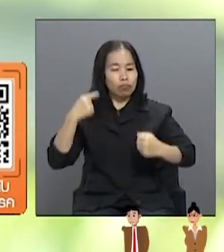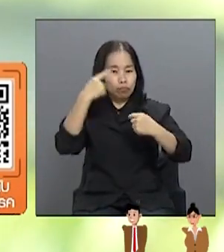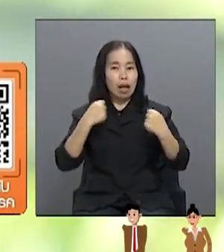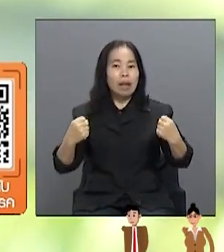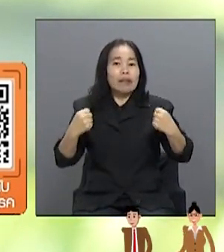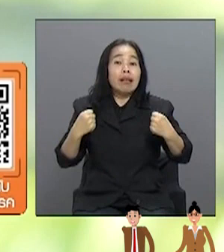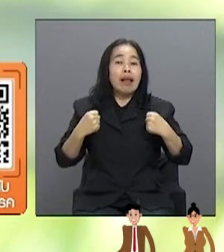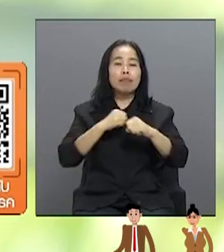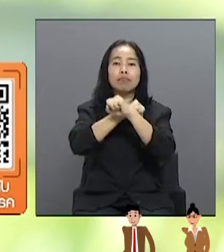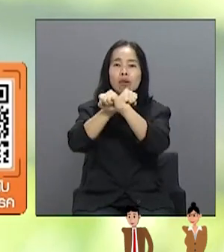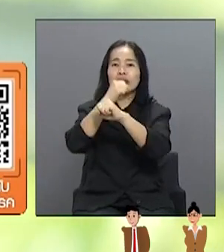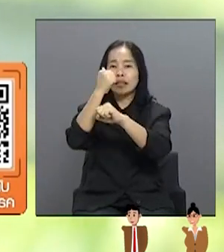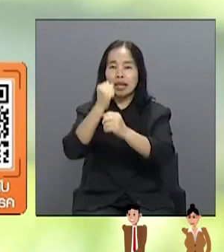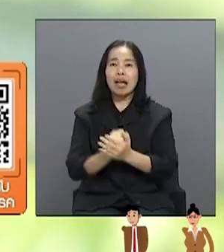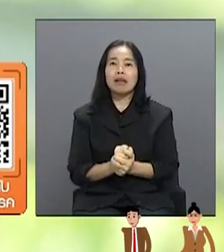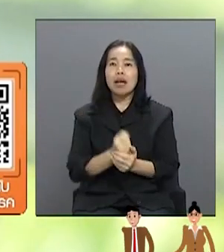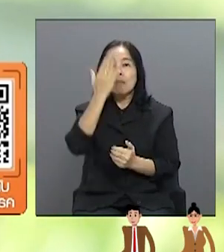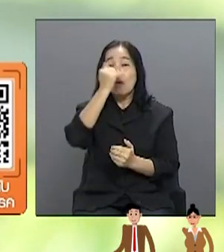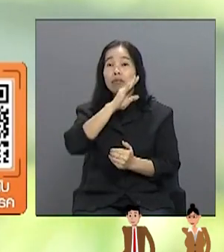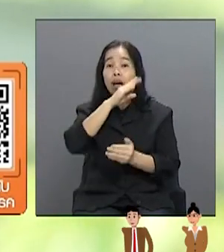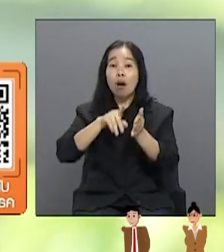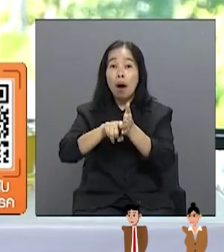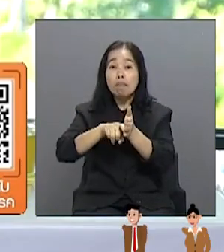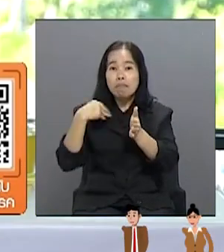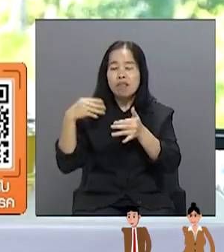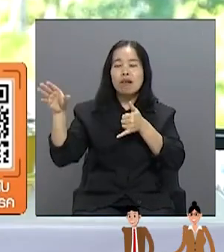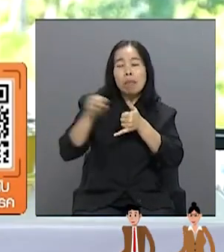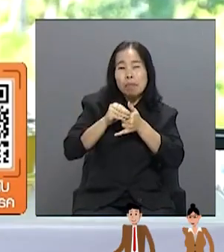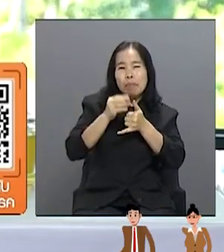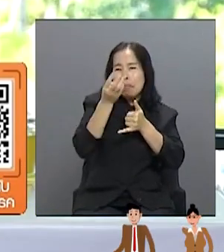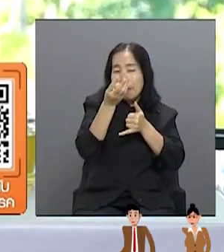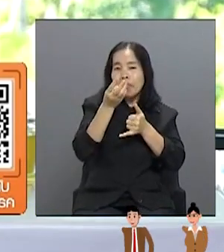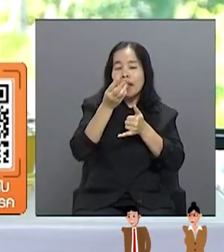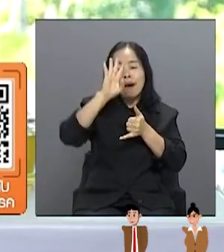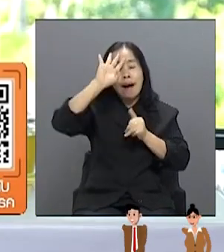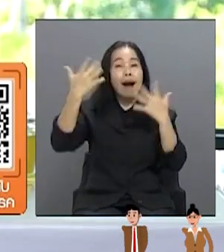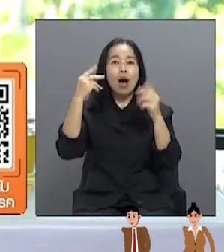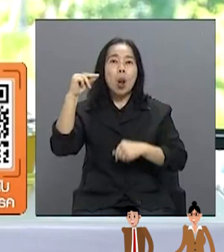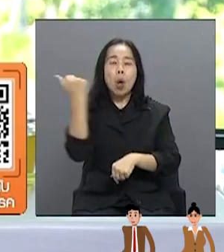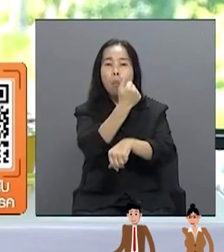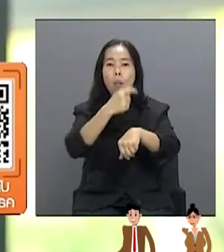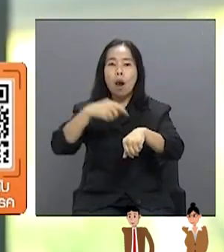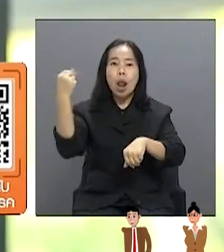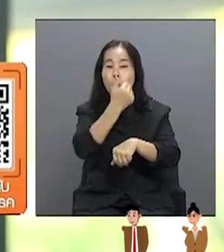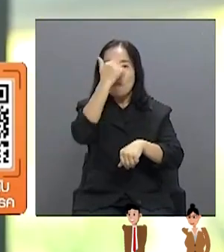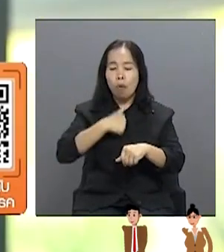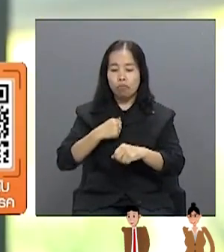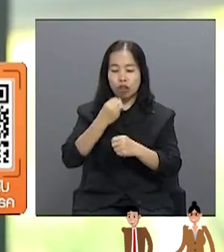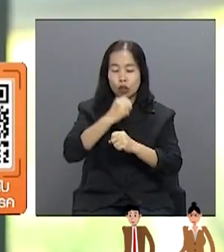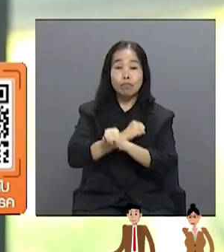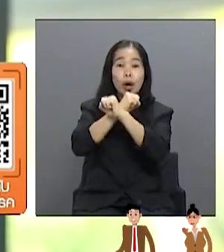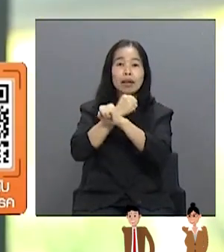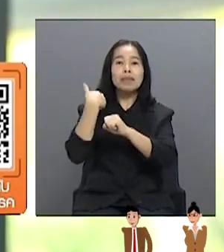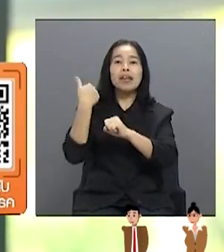คุ้มกันดีถ้าเราติดเชื้อขึ้นมาปุ๊บเราก็จะหายเร็ว หรือว่าเราก็จะไม่เป็น ถูกต้องครับผม เดี๋ยวเราจะมา